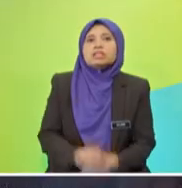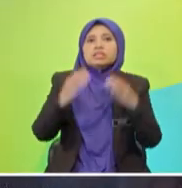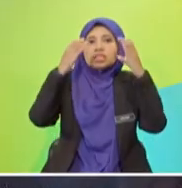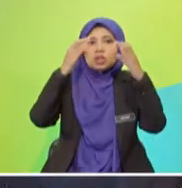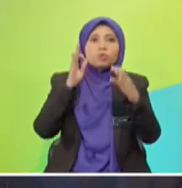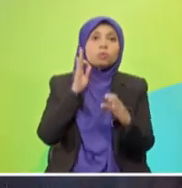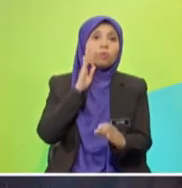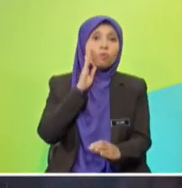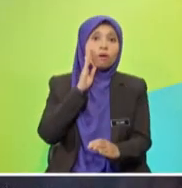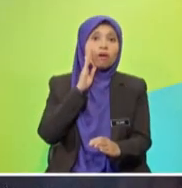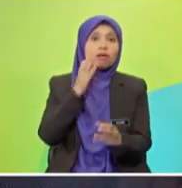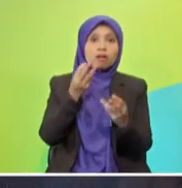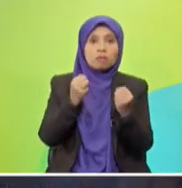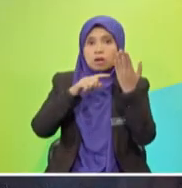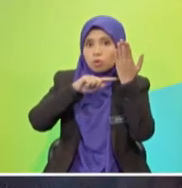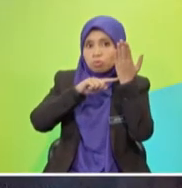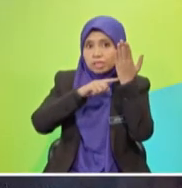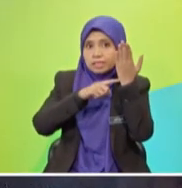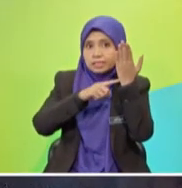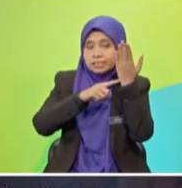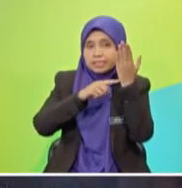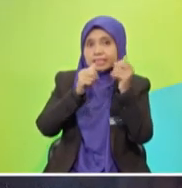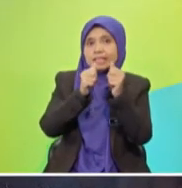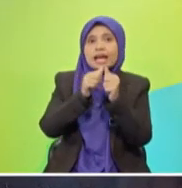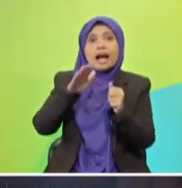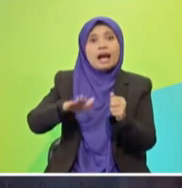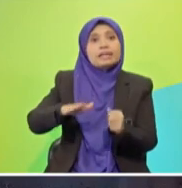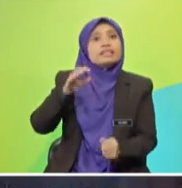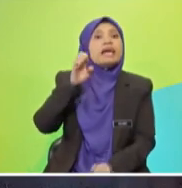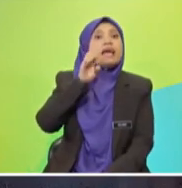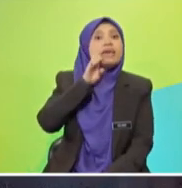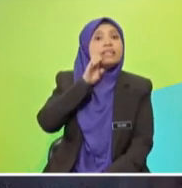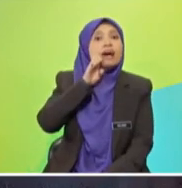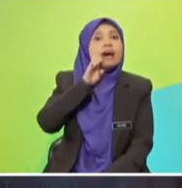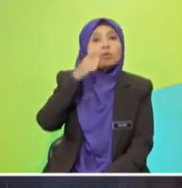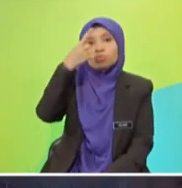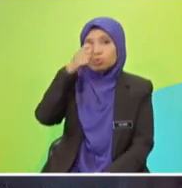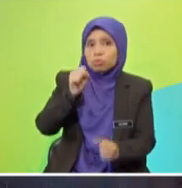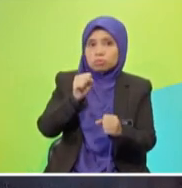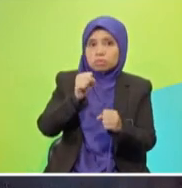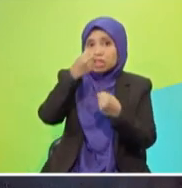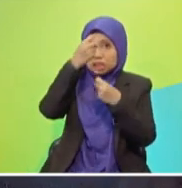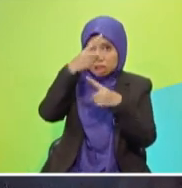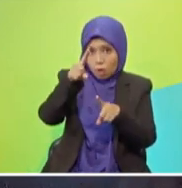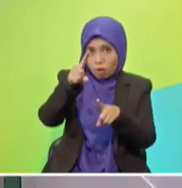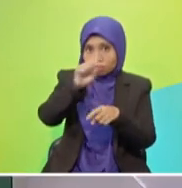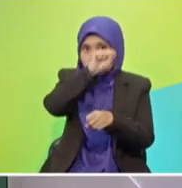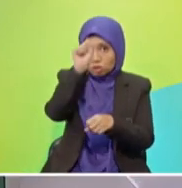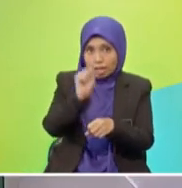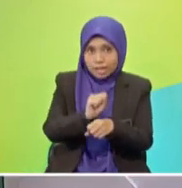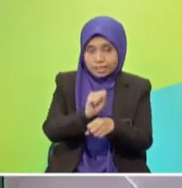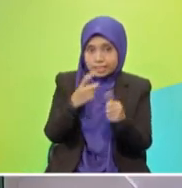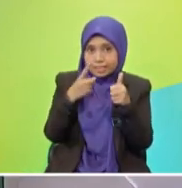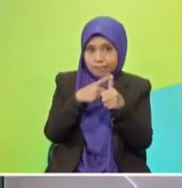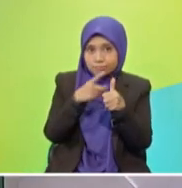eee adik eh Rina boleh boleh kita lihat di sini oke Nampak tak